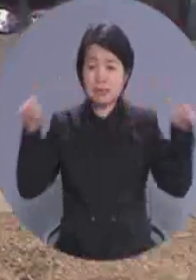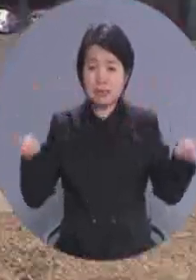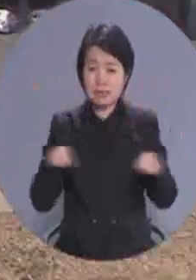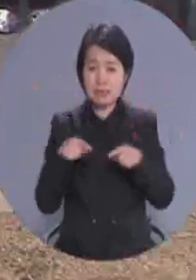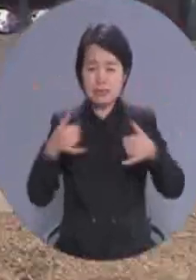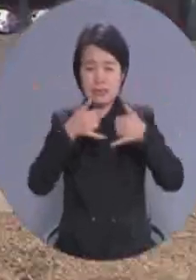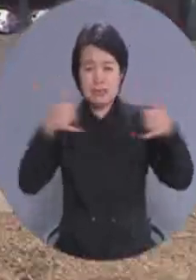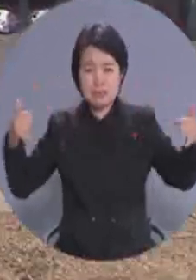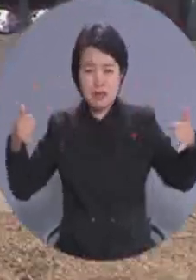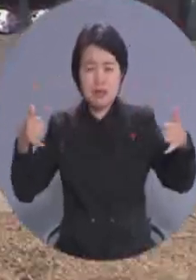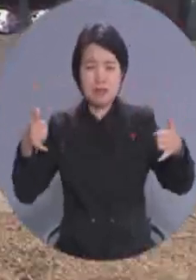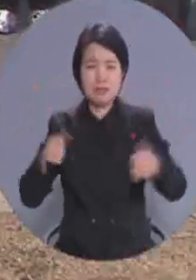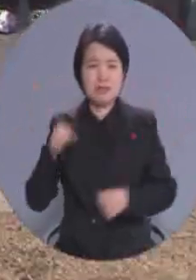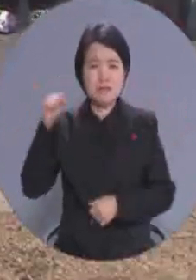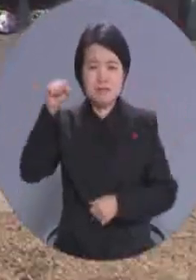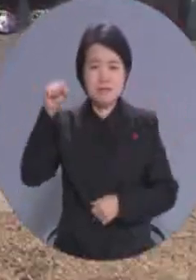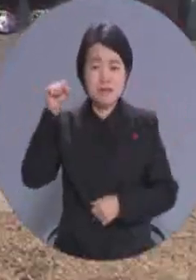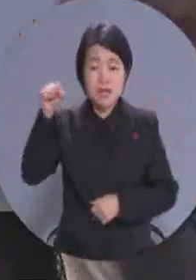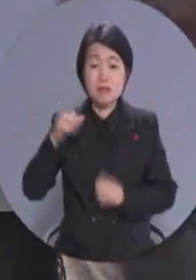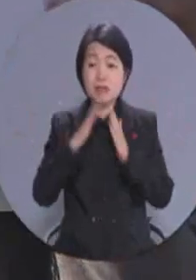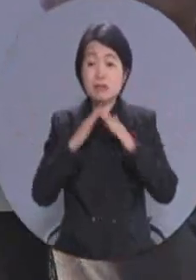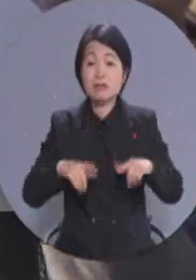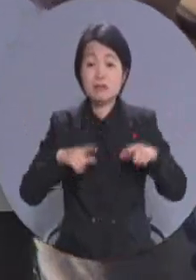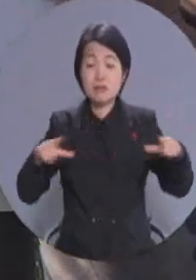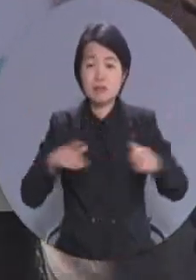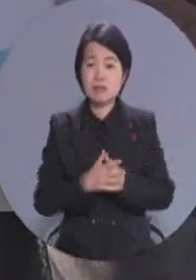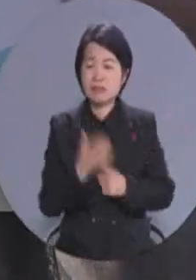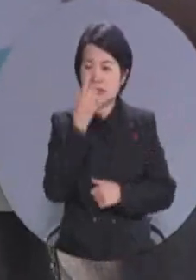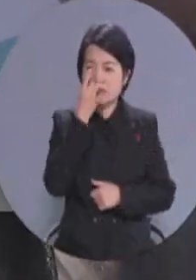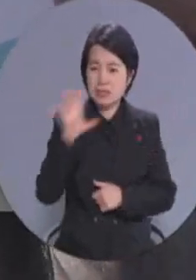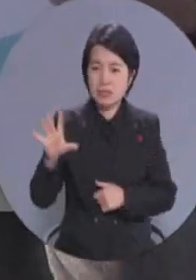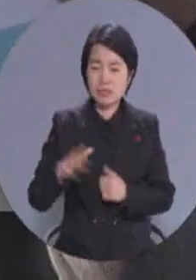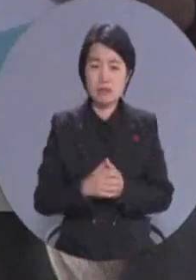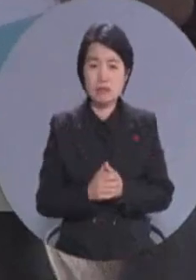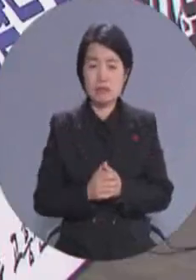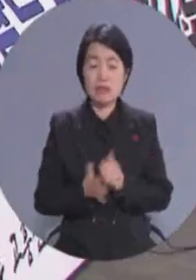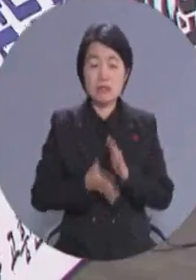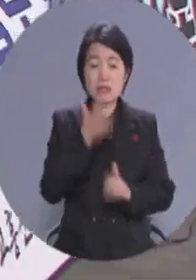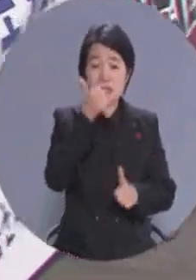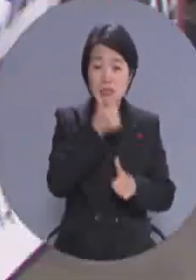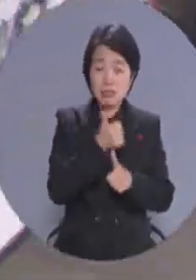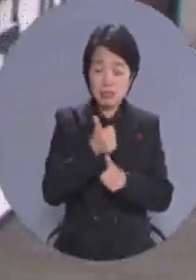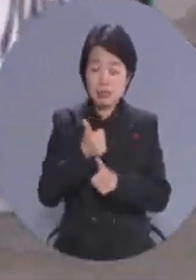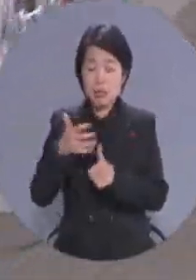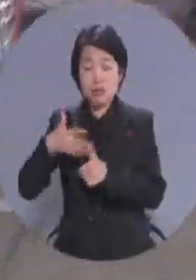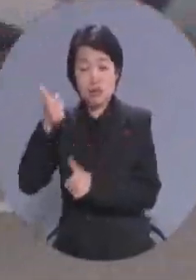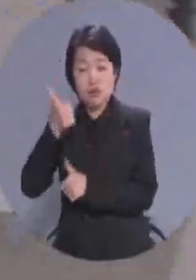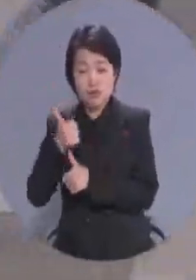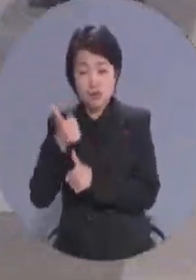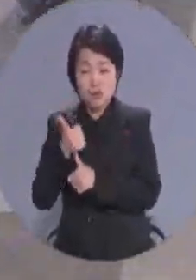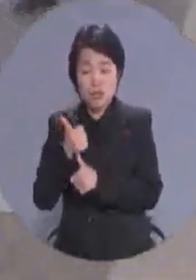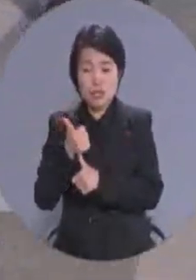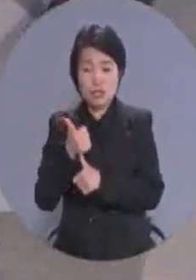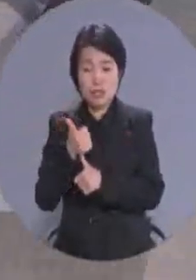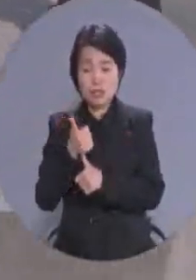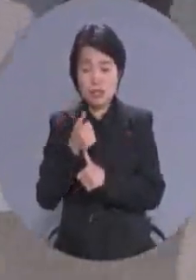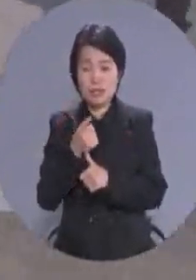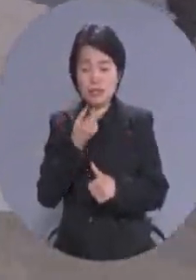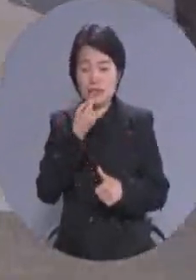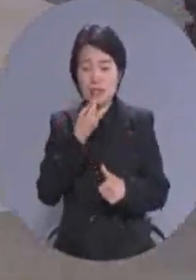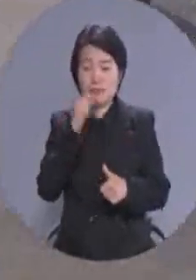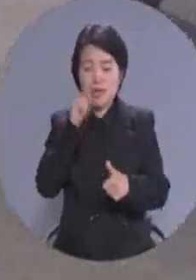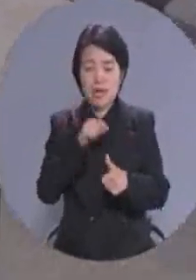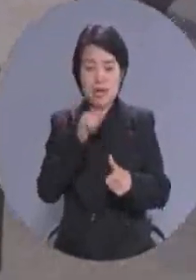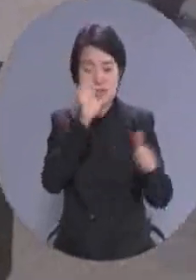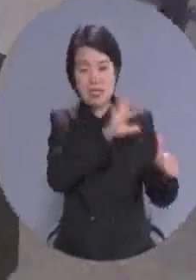현수막을 들었습니다 전라남도가 일방적으로 부시장과 부군수를 임명해 내려보내는 인사 관행을